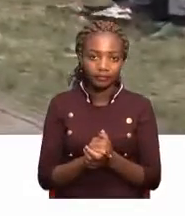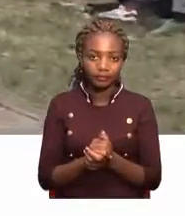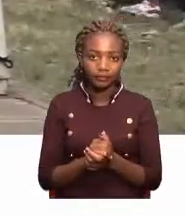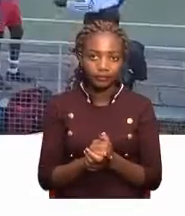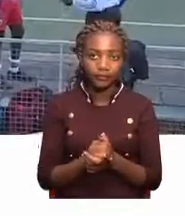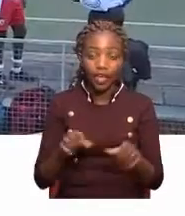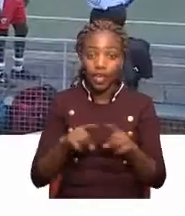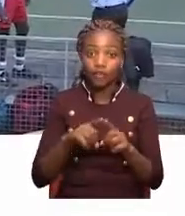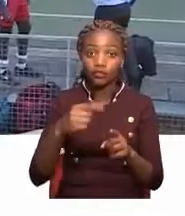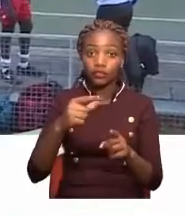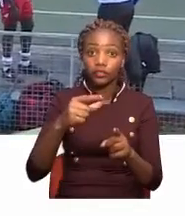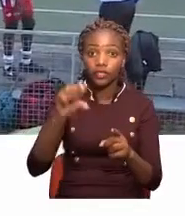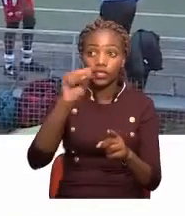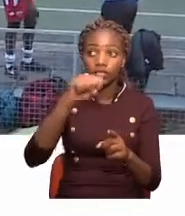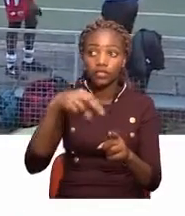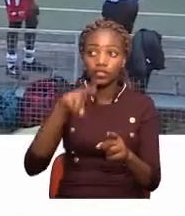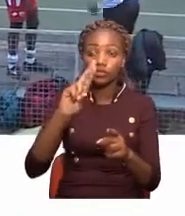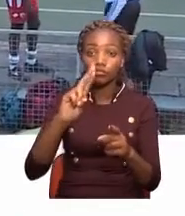5 asubuhi.